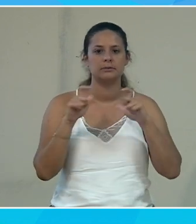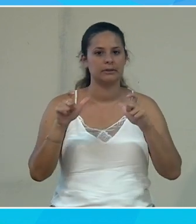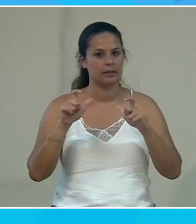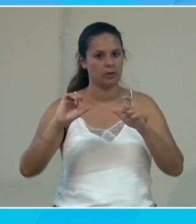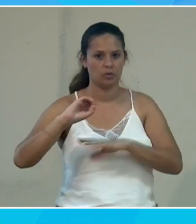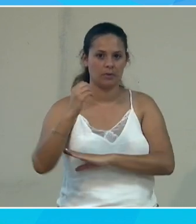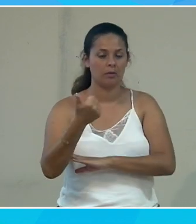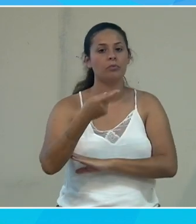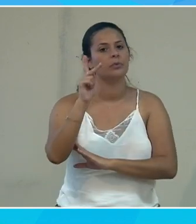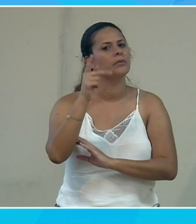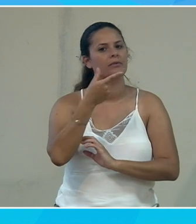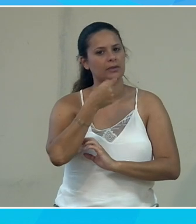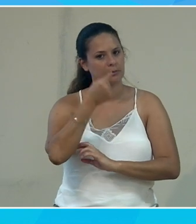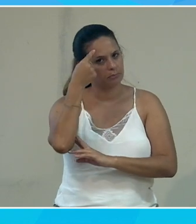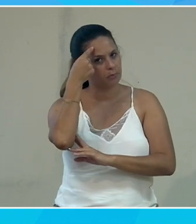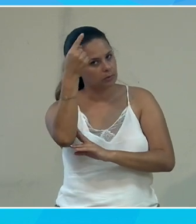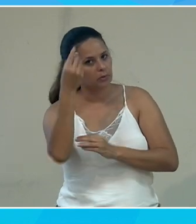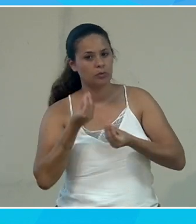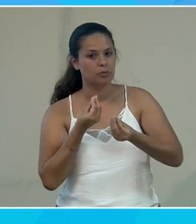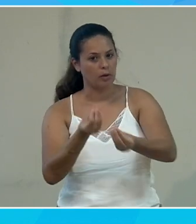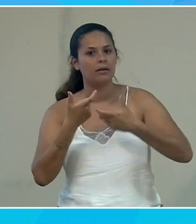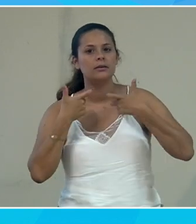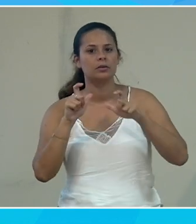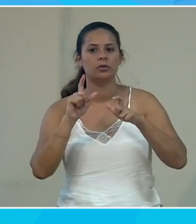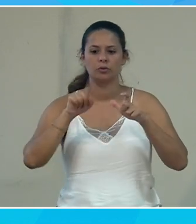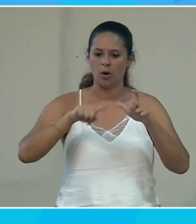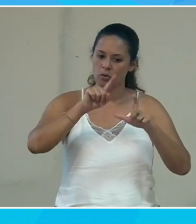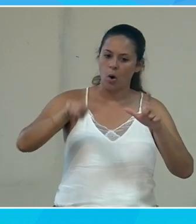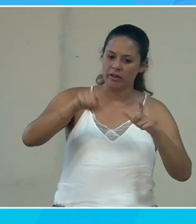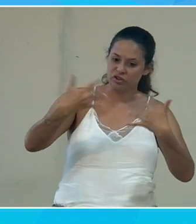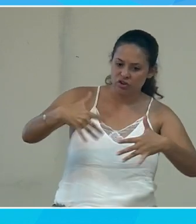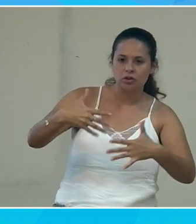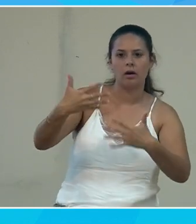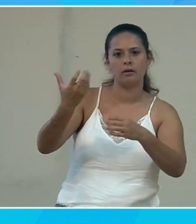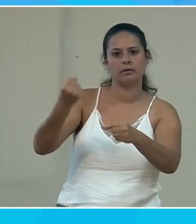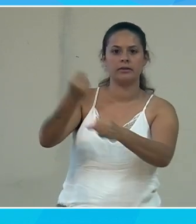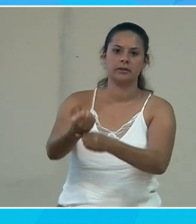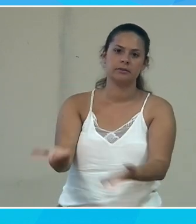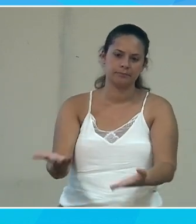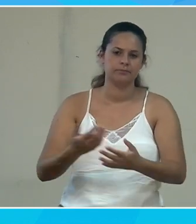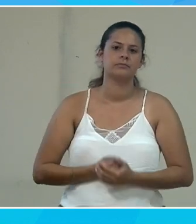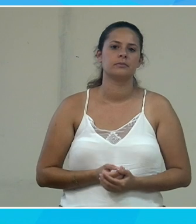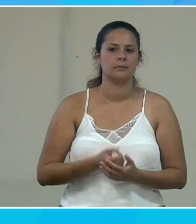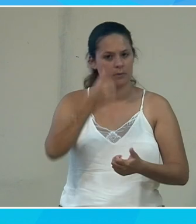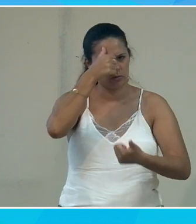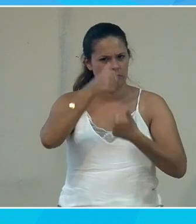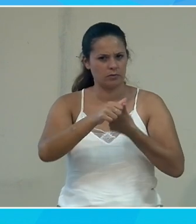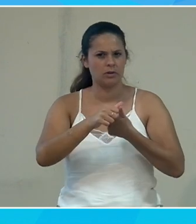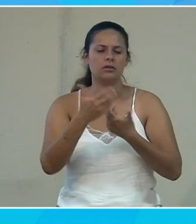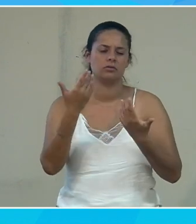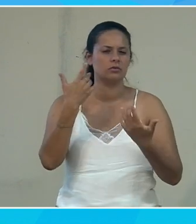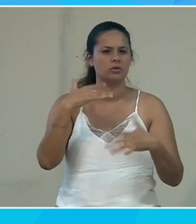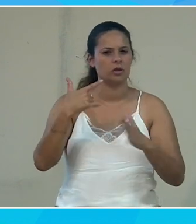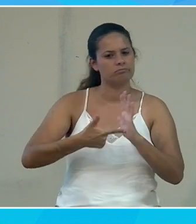facile de penser et de faire accessible que de corriger l'existant ça ça a souligné en rouge trois fois